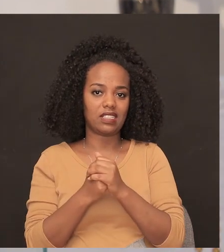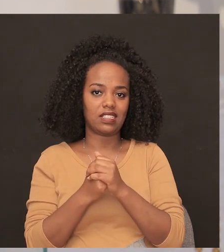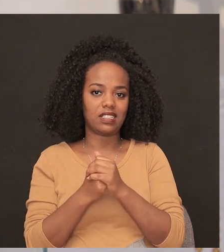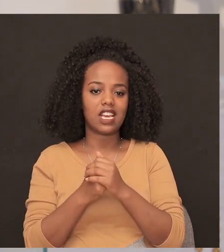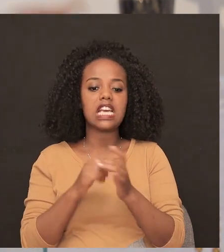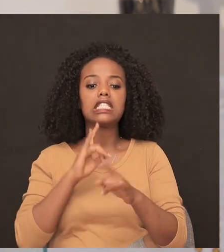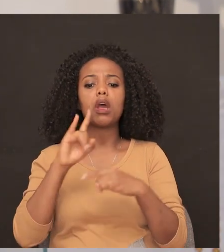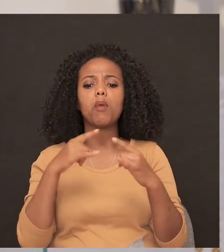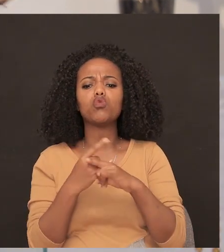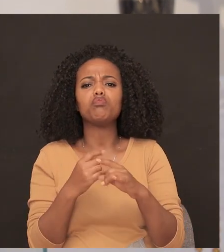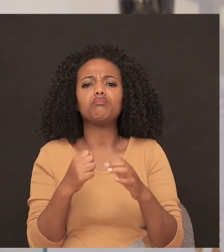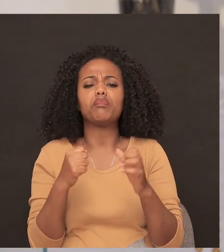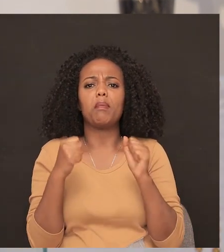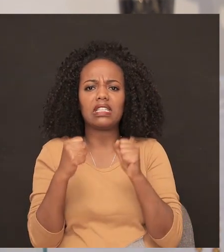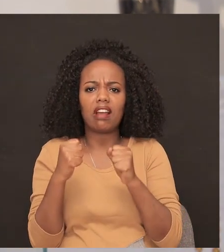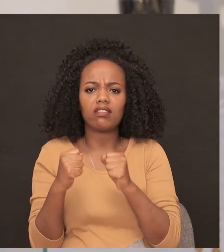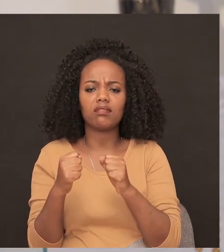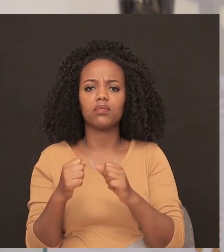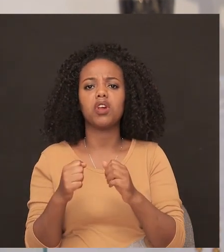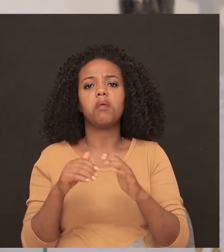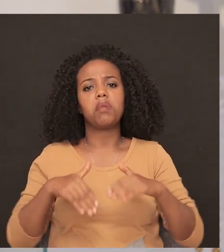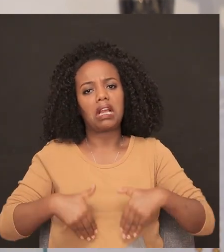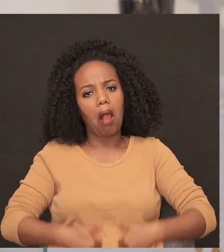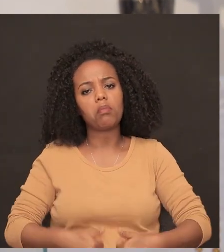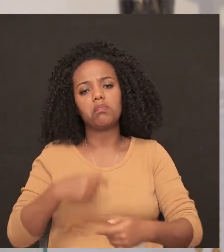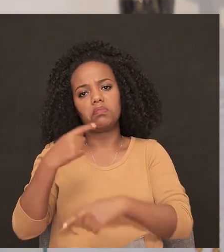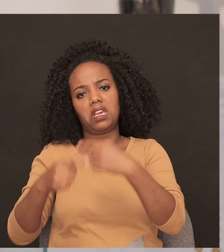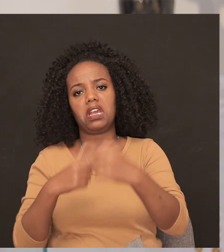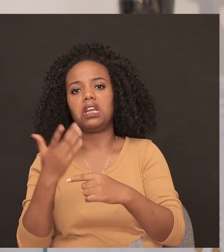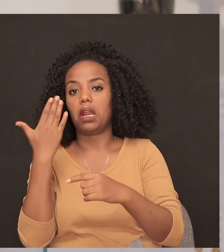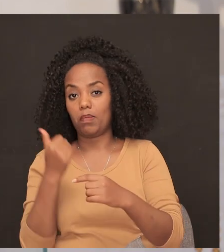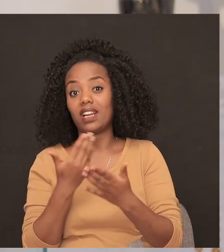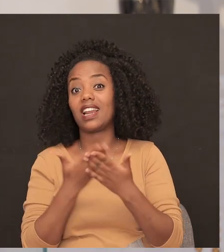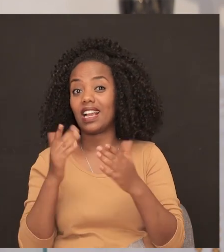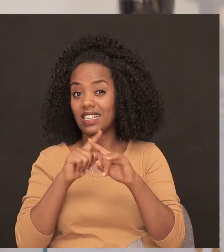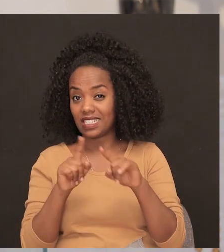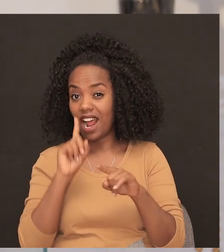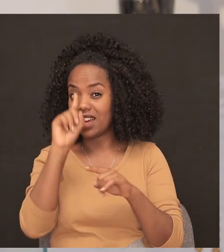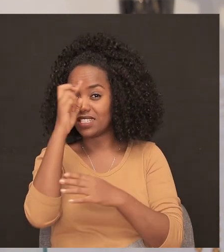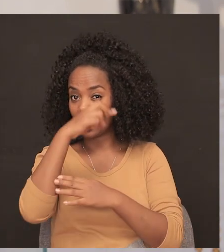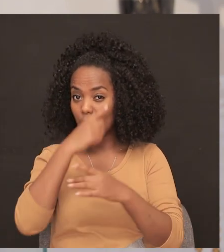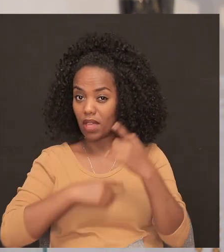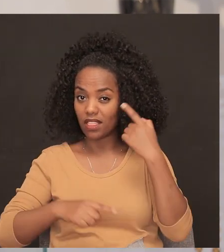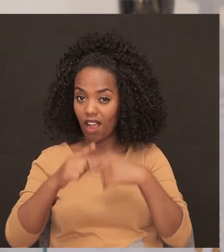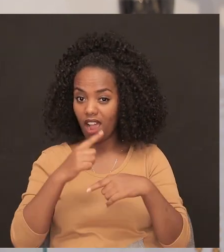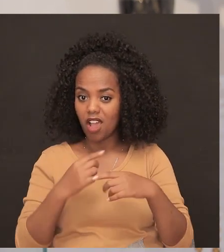ዘመኑ በብርታትም በድካምም የሄደ ሰው ነበረ። ነገር ግን አንድ ቀን መጣ